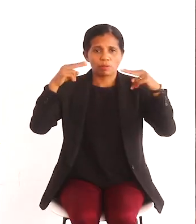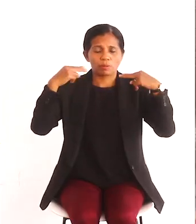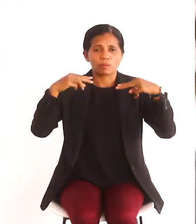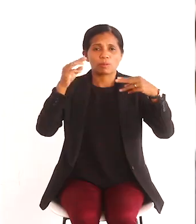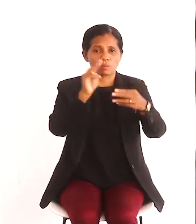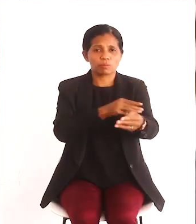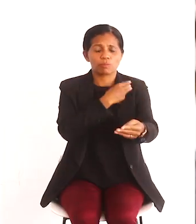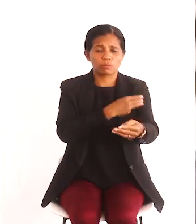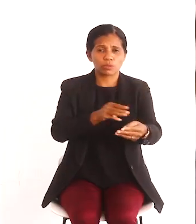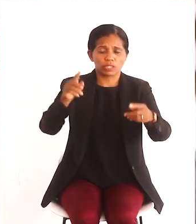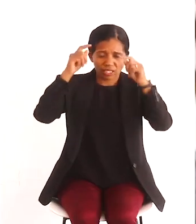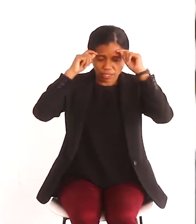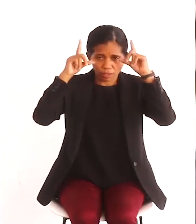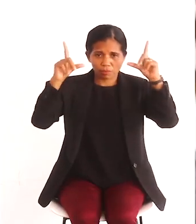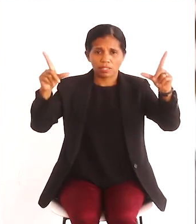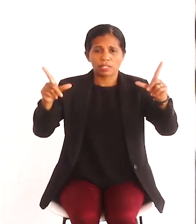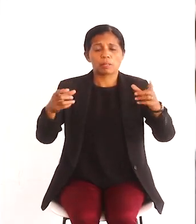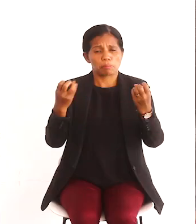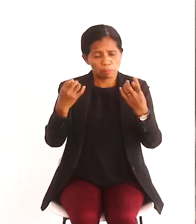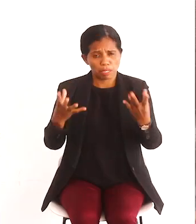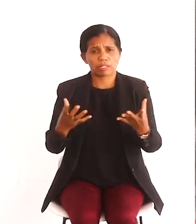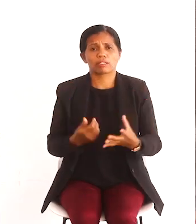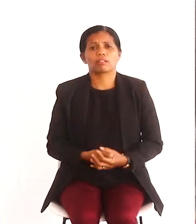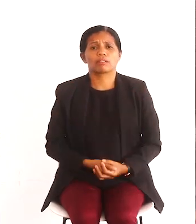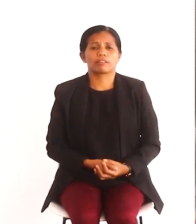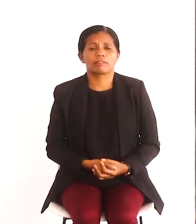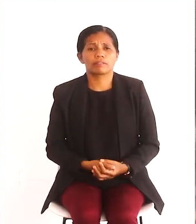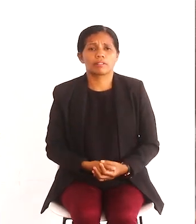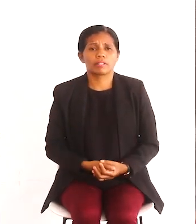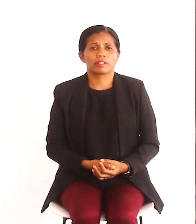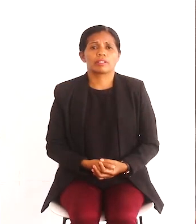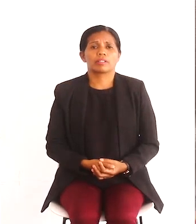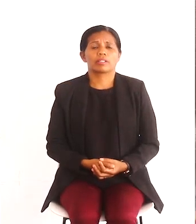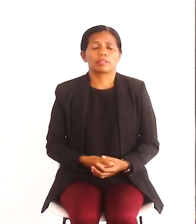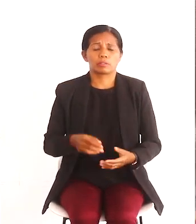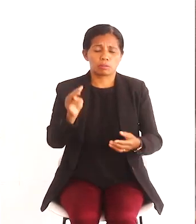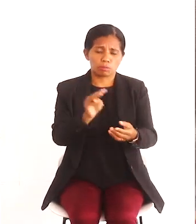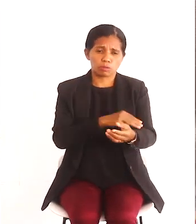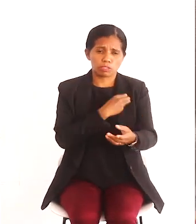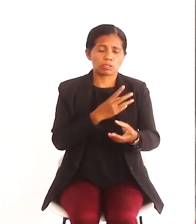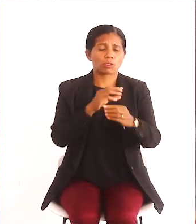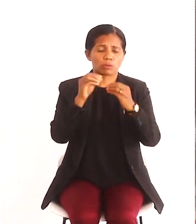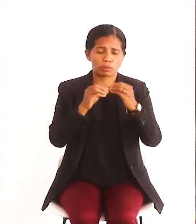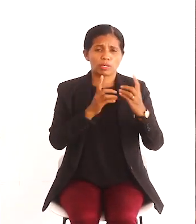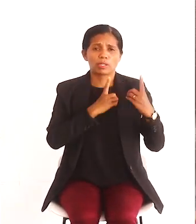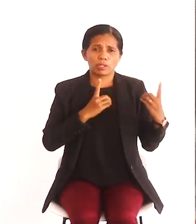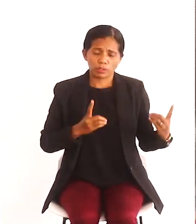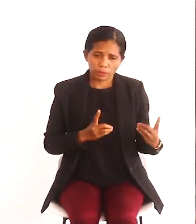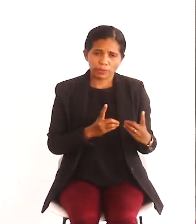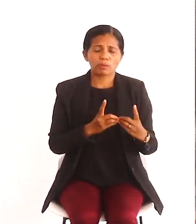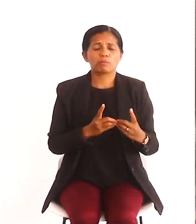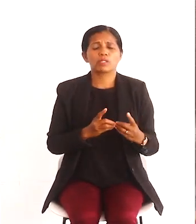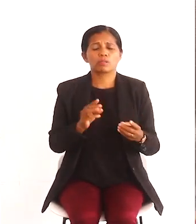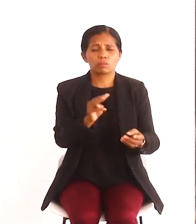katak musika Timor barak teptebes, ihe musika kono ba doming, musika kono ba ambiente, musika kono